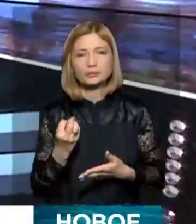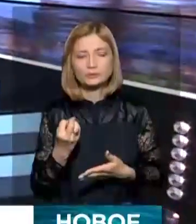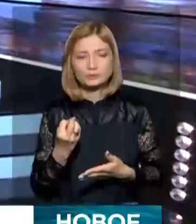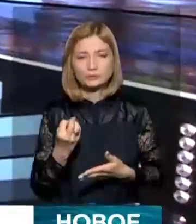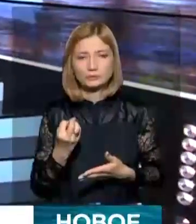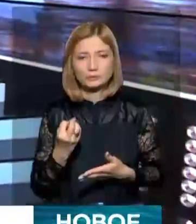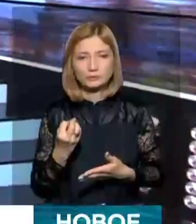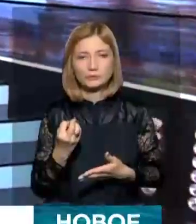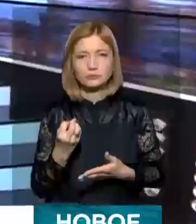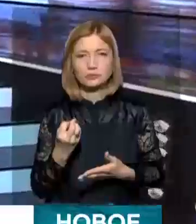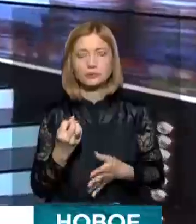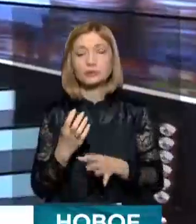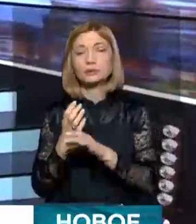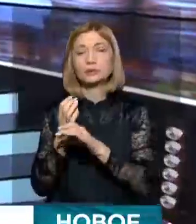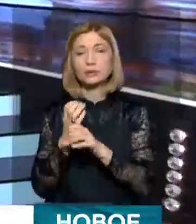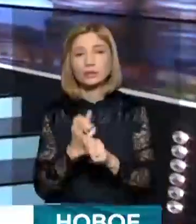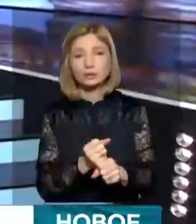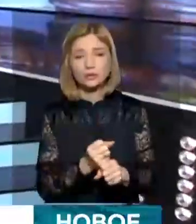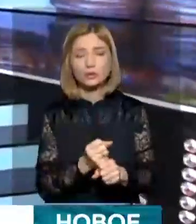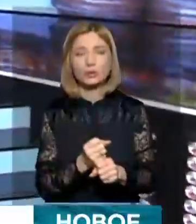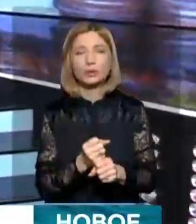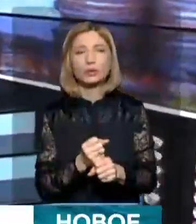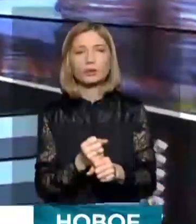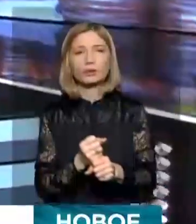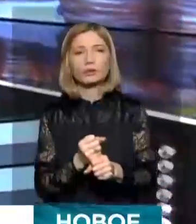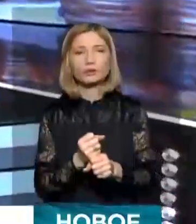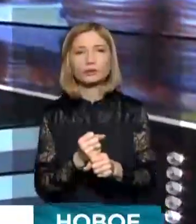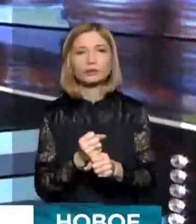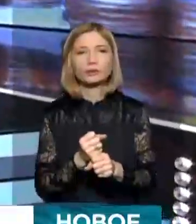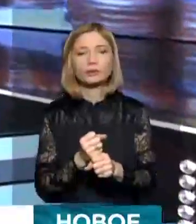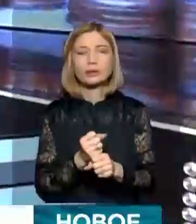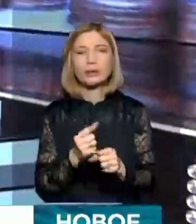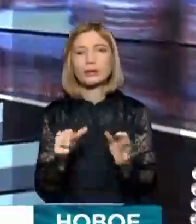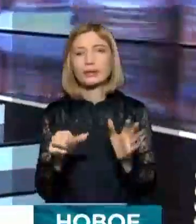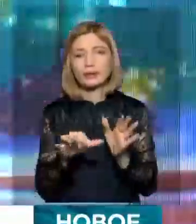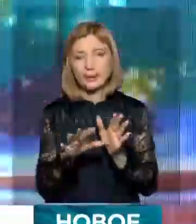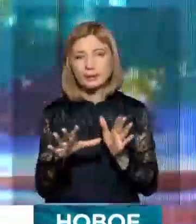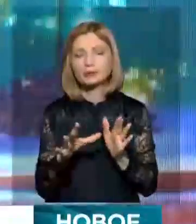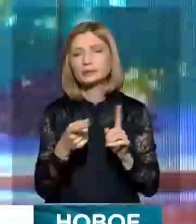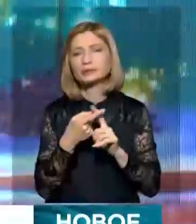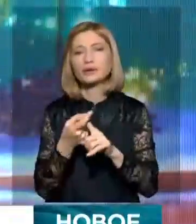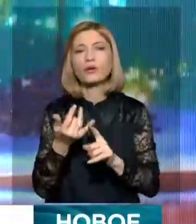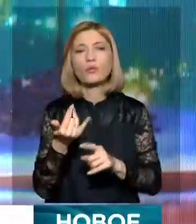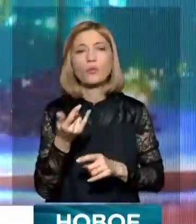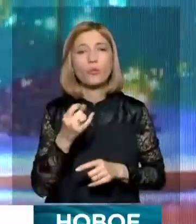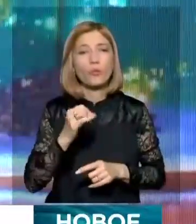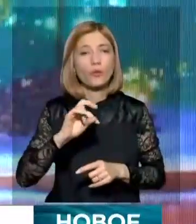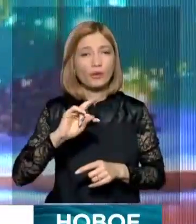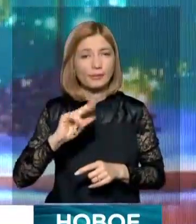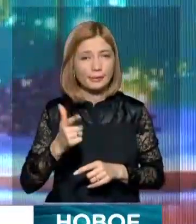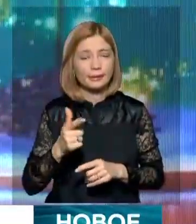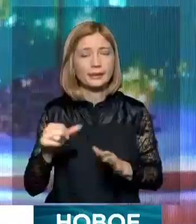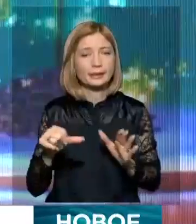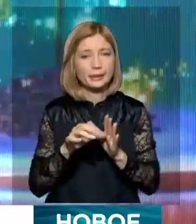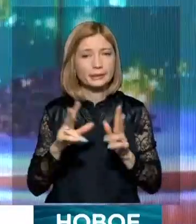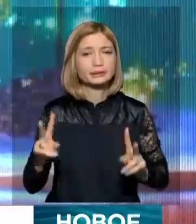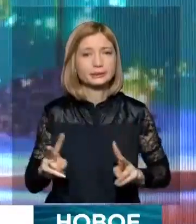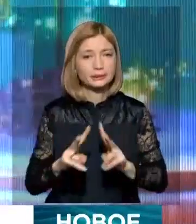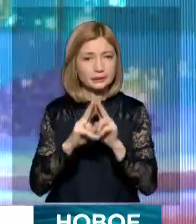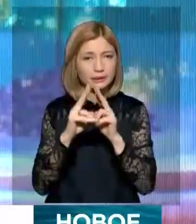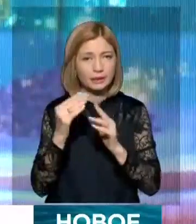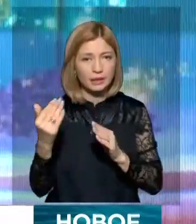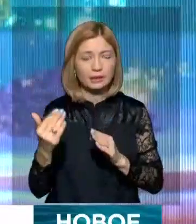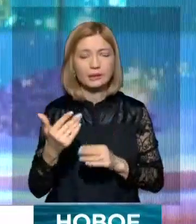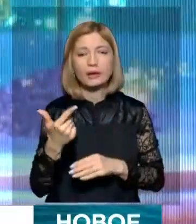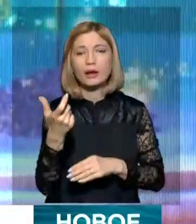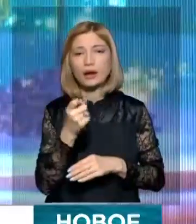конечно, сокращение доли выработки электроэнергии с угольных электростанций, это увеличение